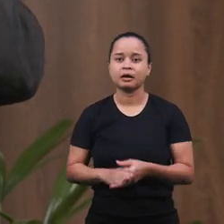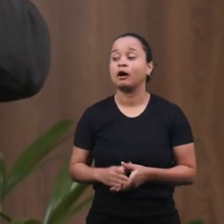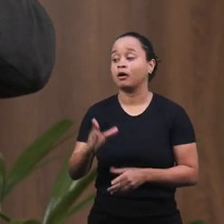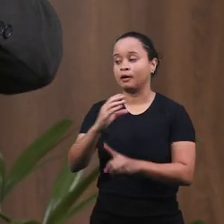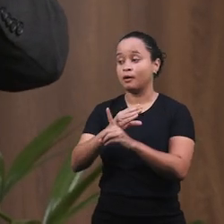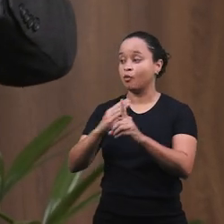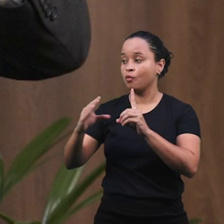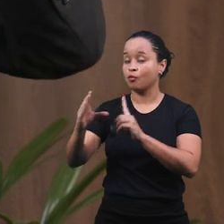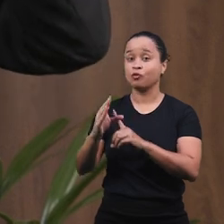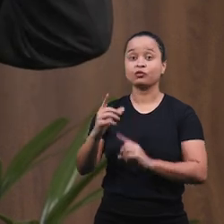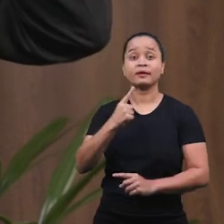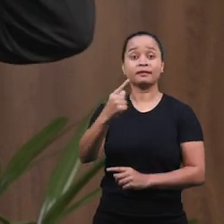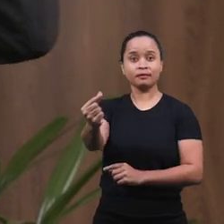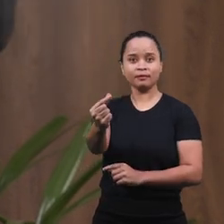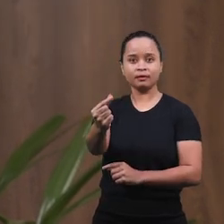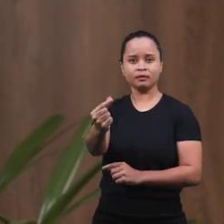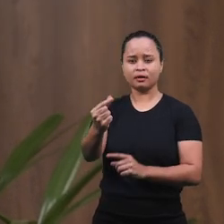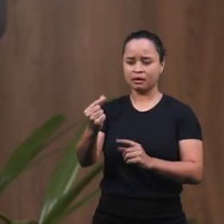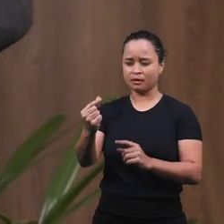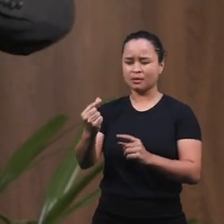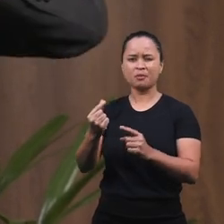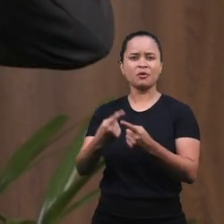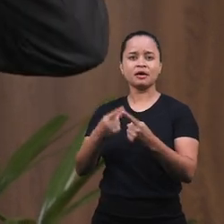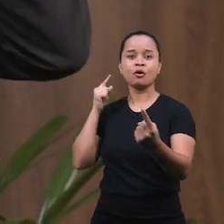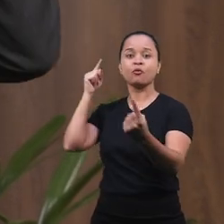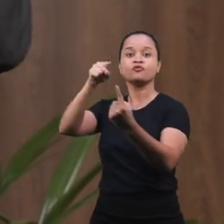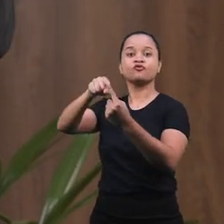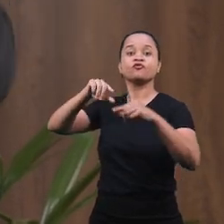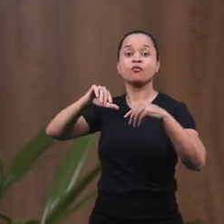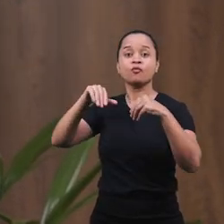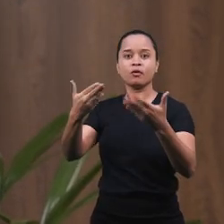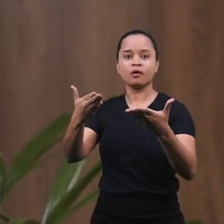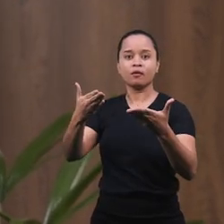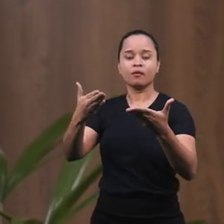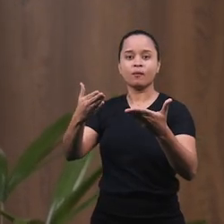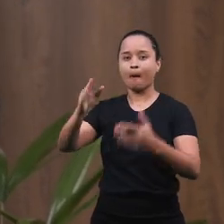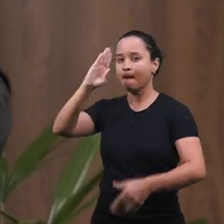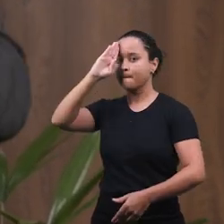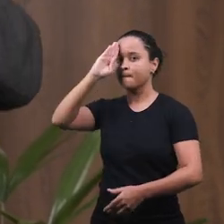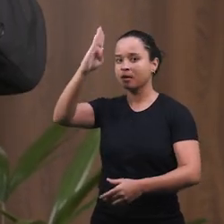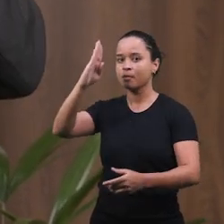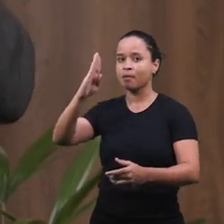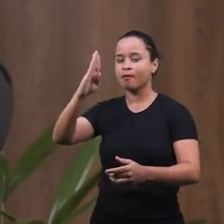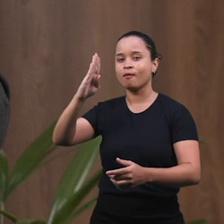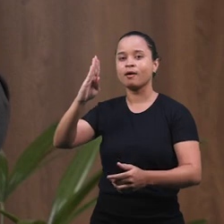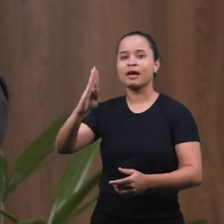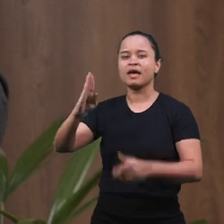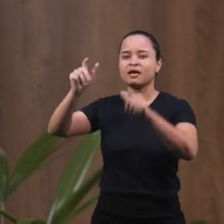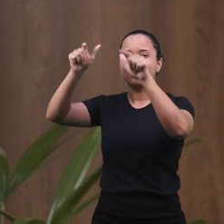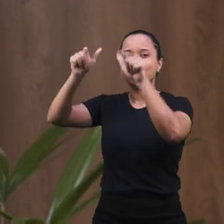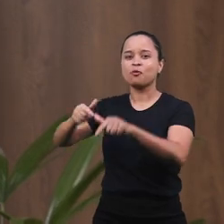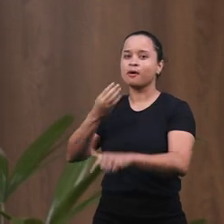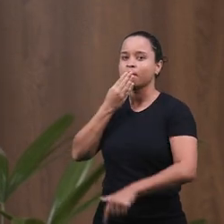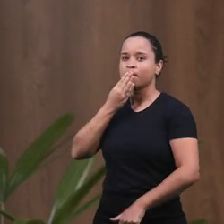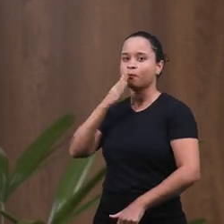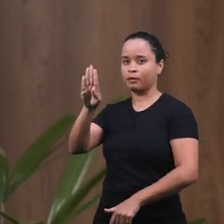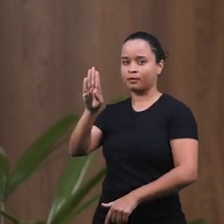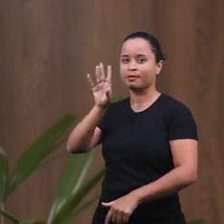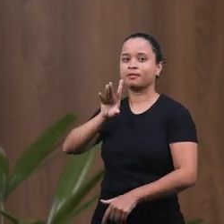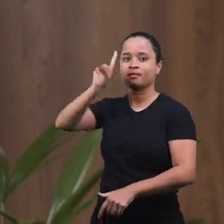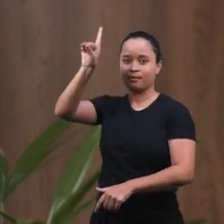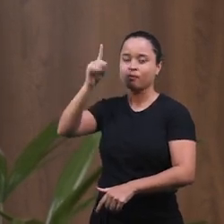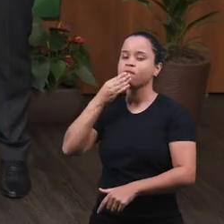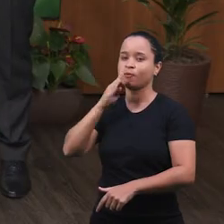peuple dont la fin, dont l'objectif était une terre promise